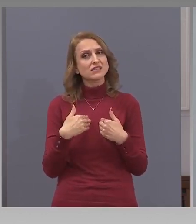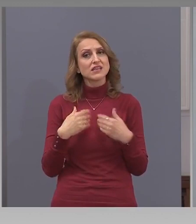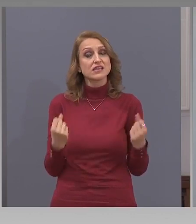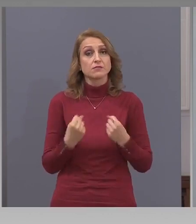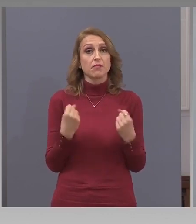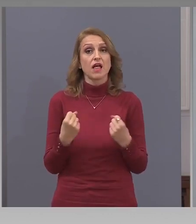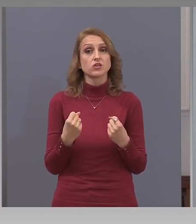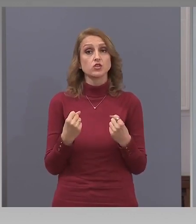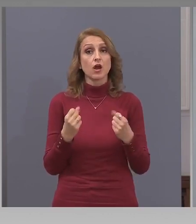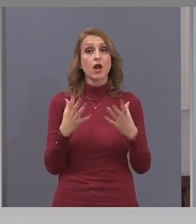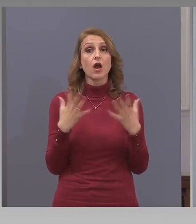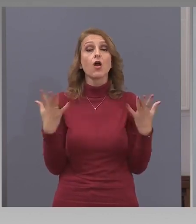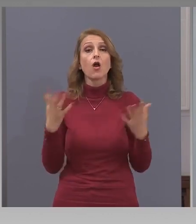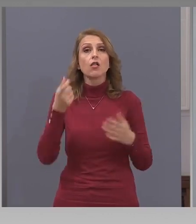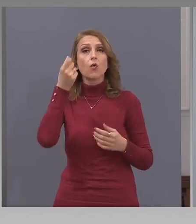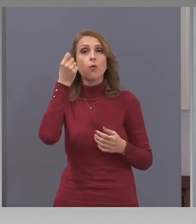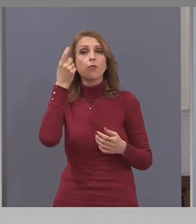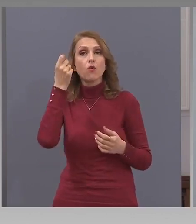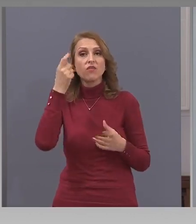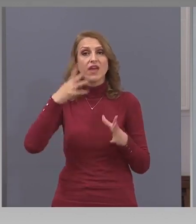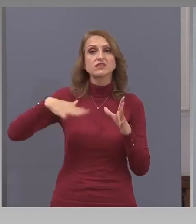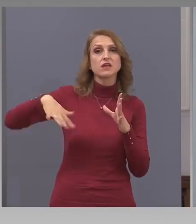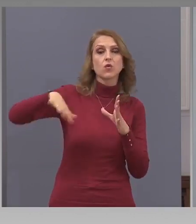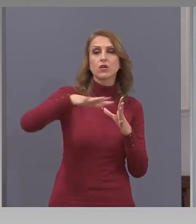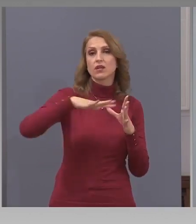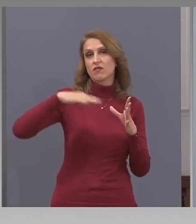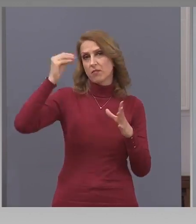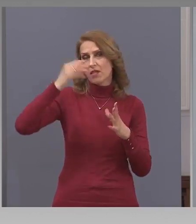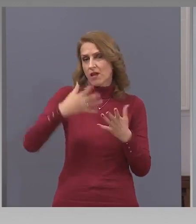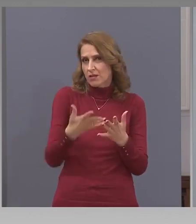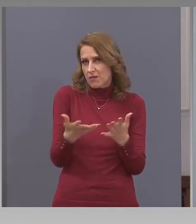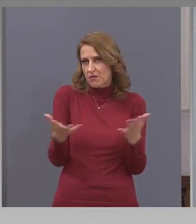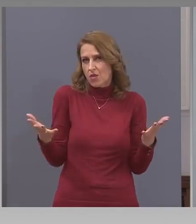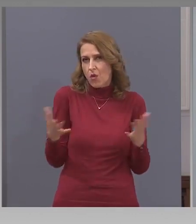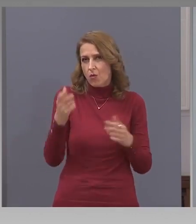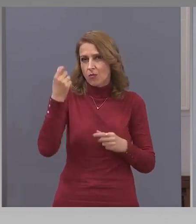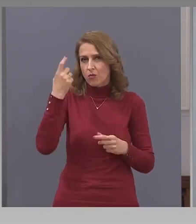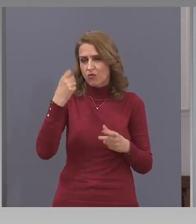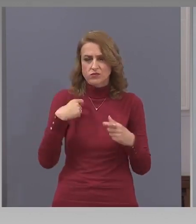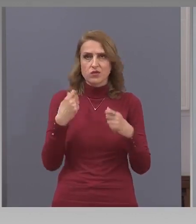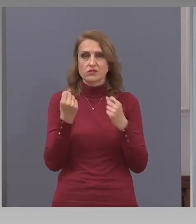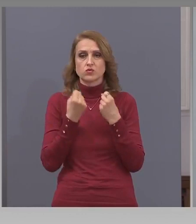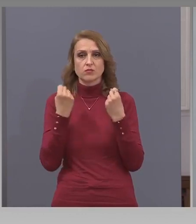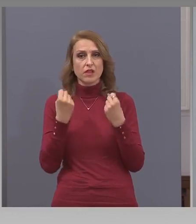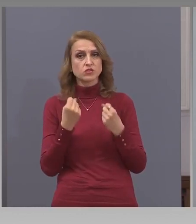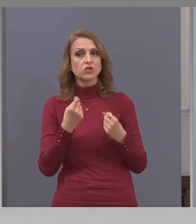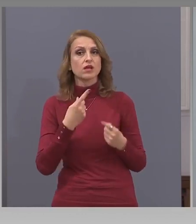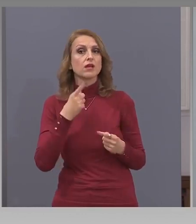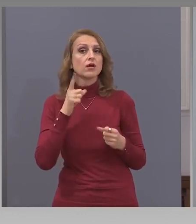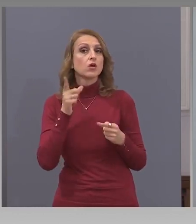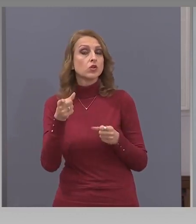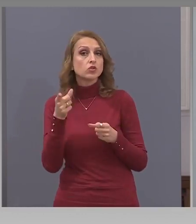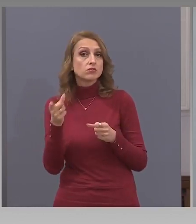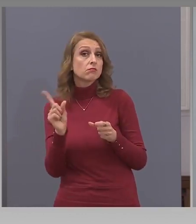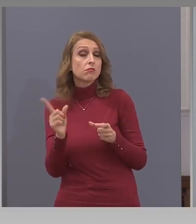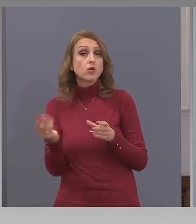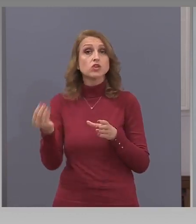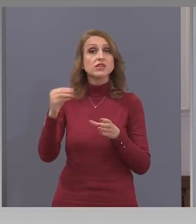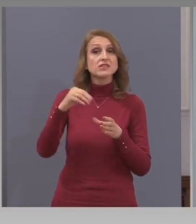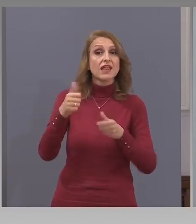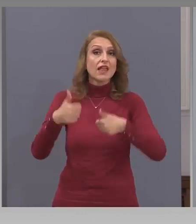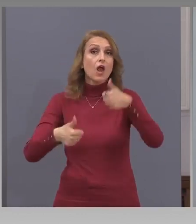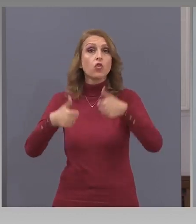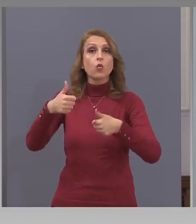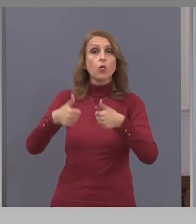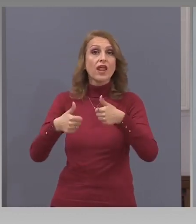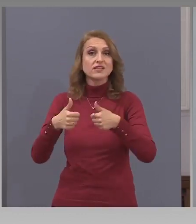изплаших колко професори има на глава от населението в България, просто вече... И когато този съвет може да влезе в конкуренция с щаба, тогава